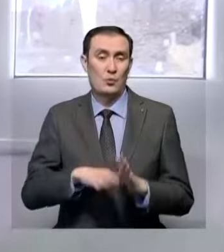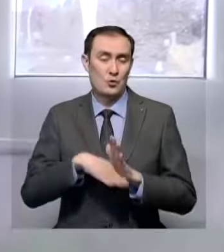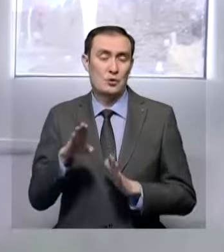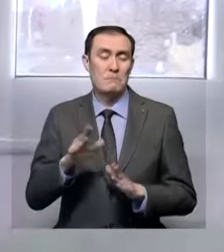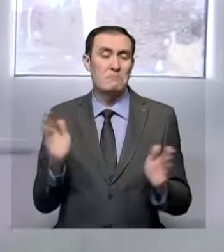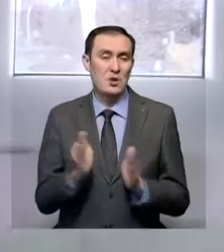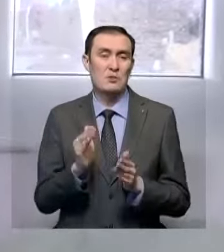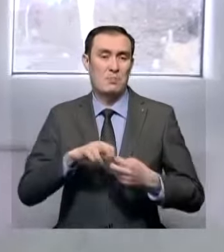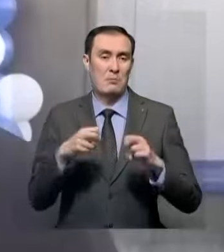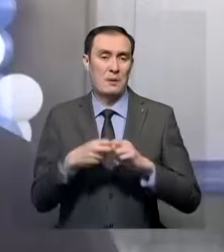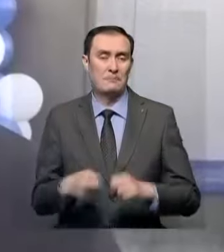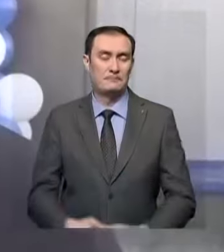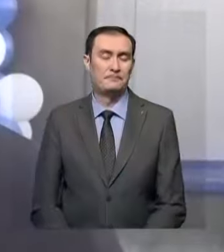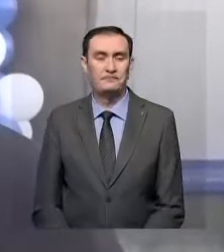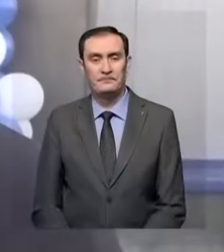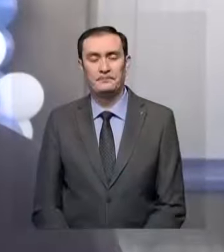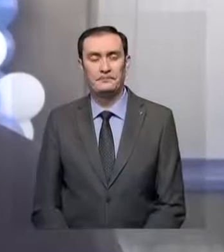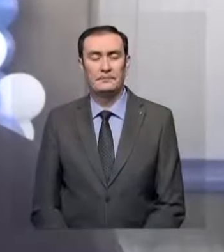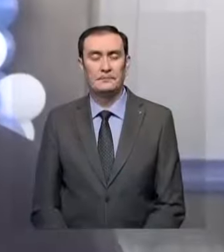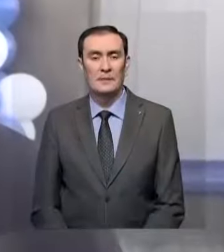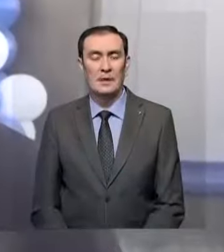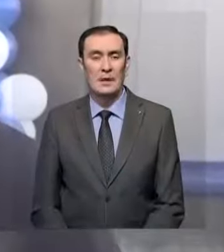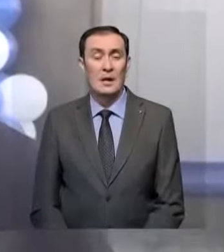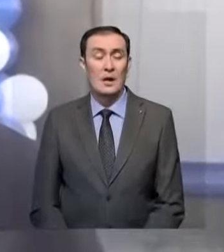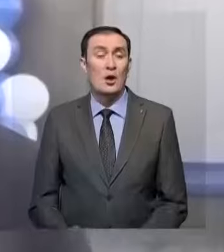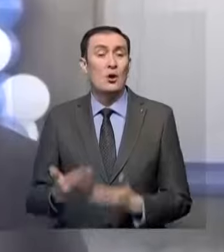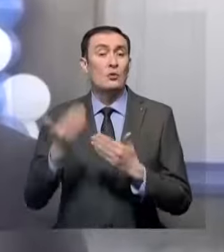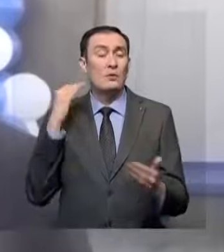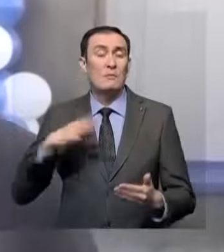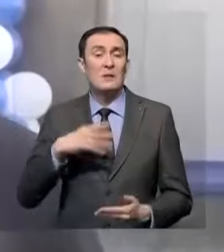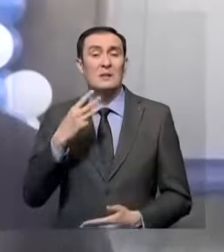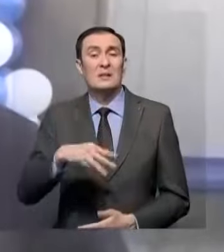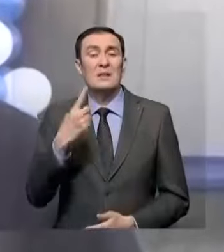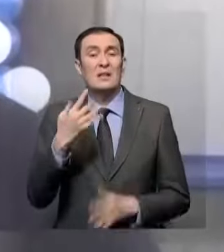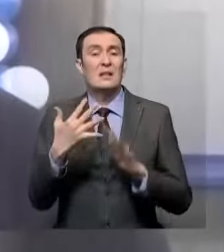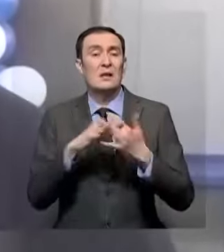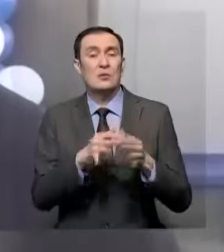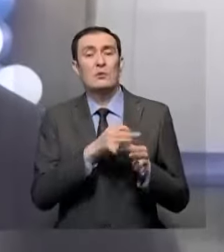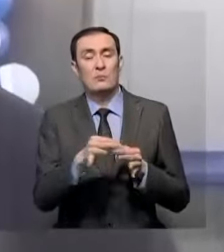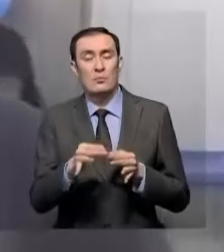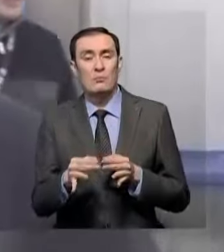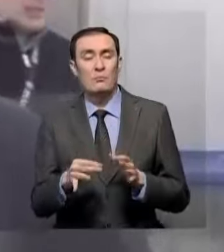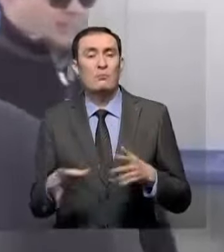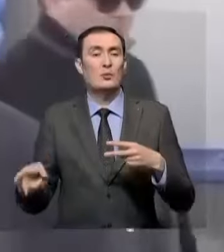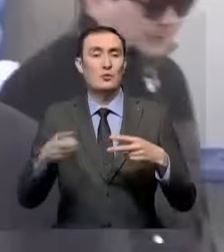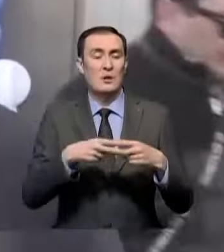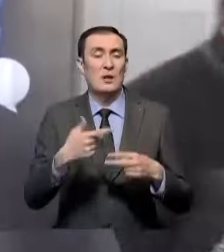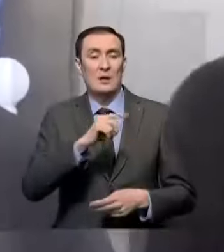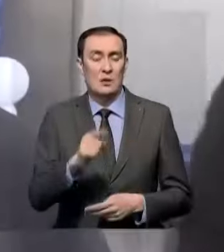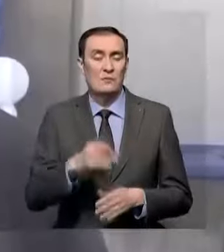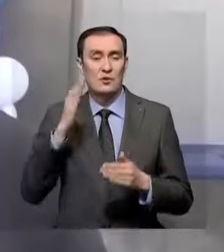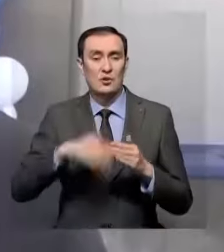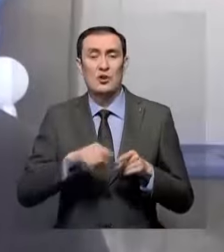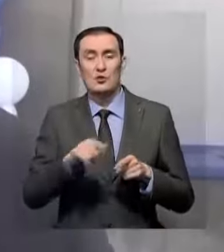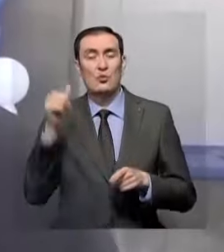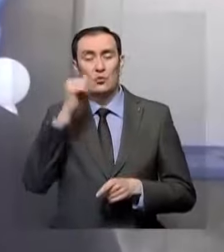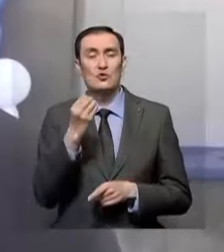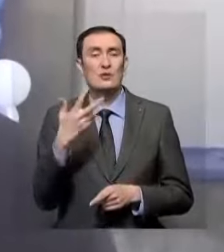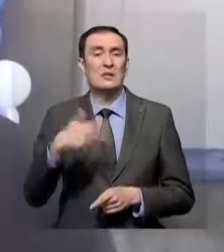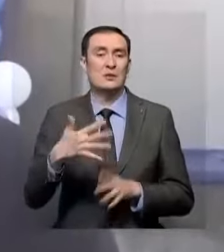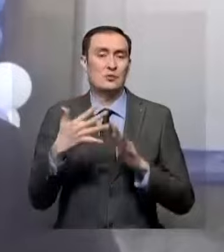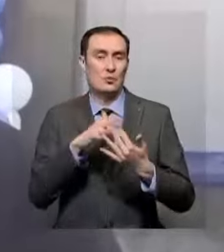проблем будет. До этого мы уже 31 населенный пункт подключили к природному газу. До конца года обеспечим еще